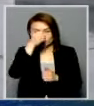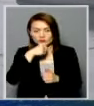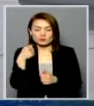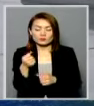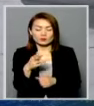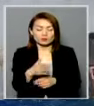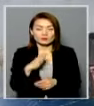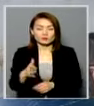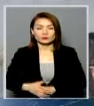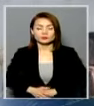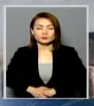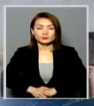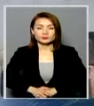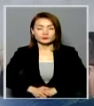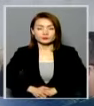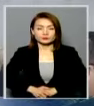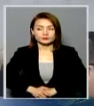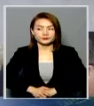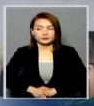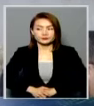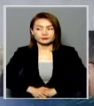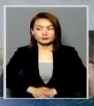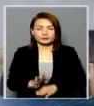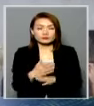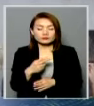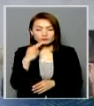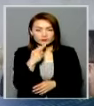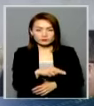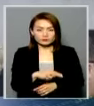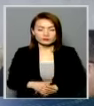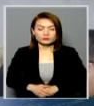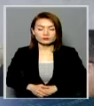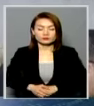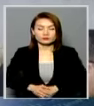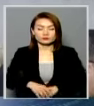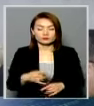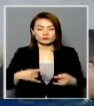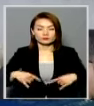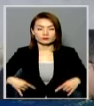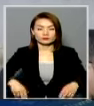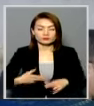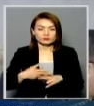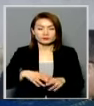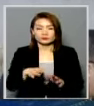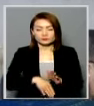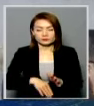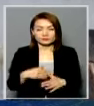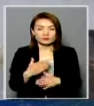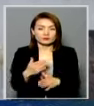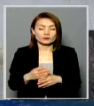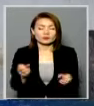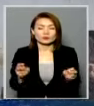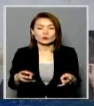балық акциясы өтеді. Ең бірінші осы бекіре тұқымдас балықтарды уылдырық шашу жерлеріне кедергісіз жеткізу негізгі